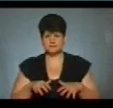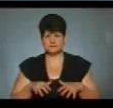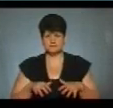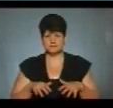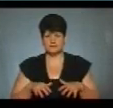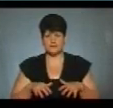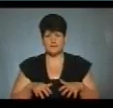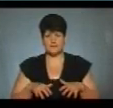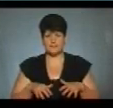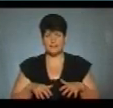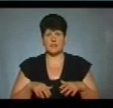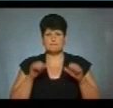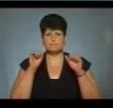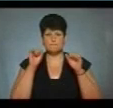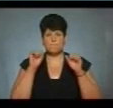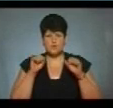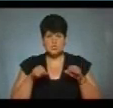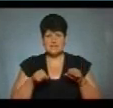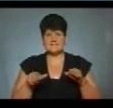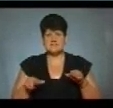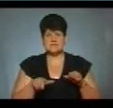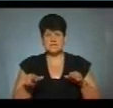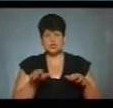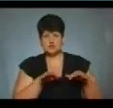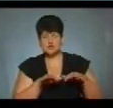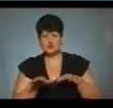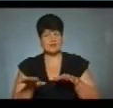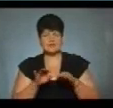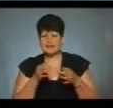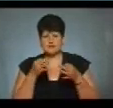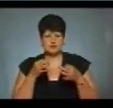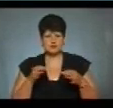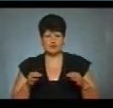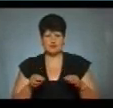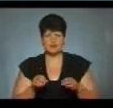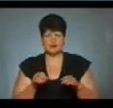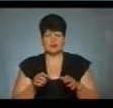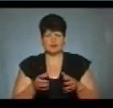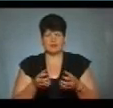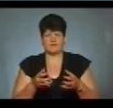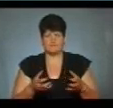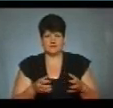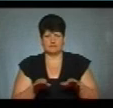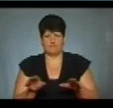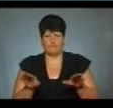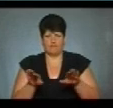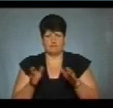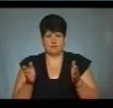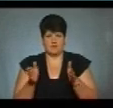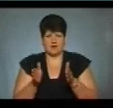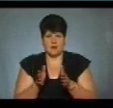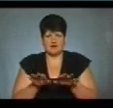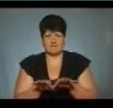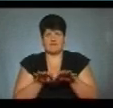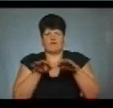Пропускна способність, властивість річок і струмків не дозволила їм утримуватись у берегах, і тому значна частина води вийшла